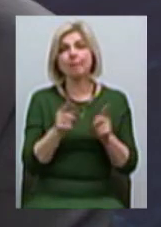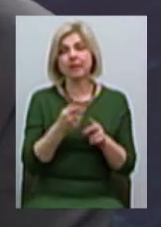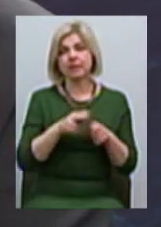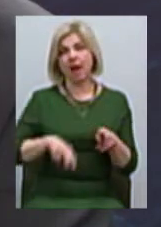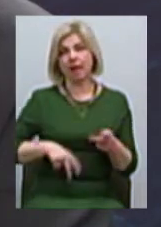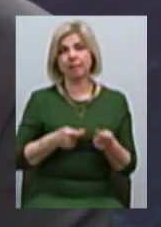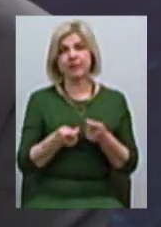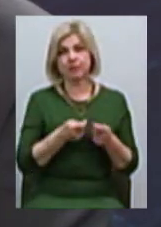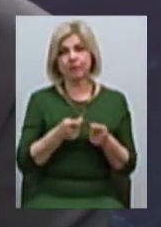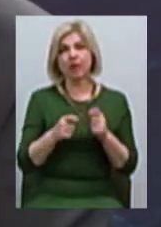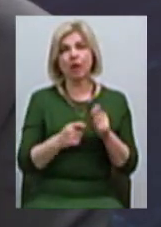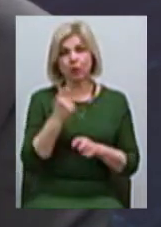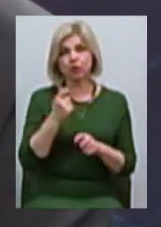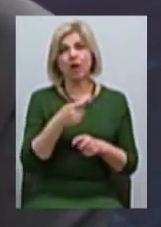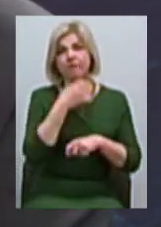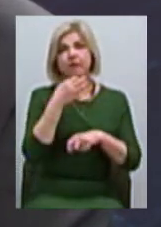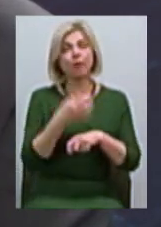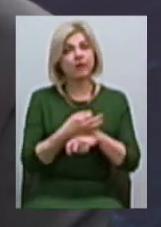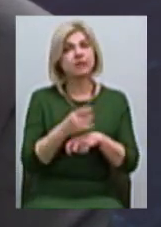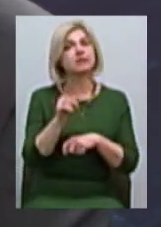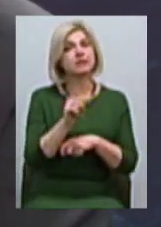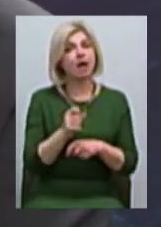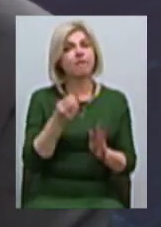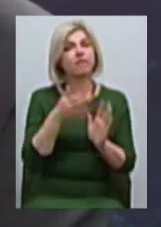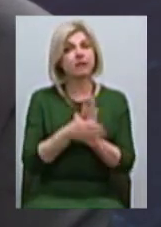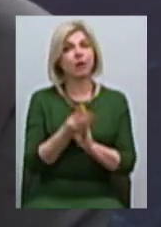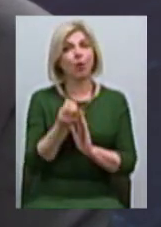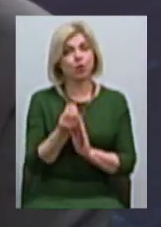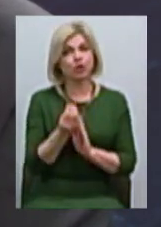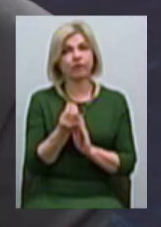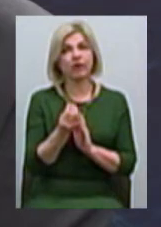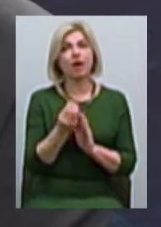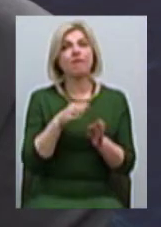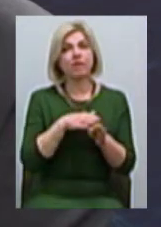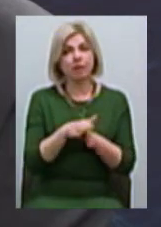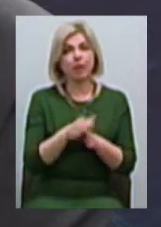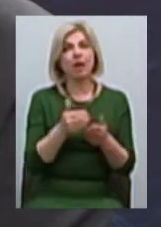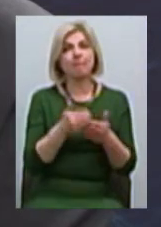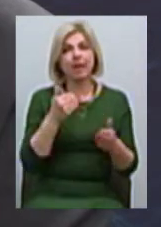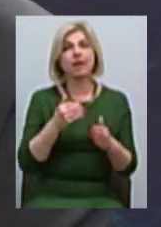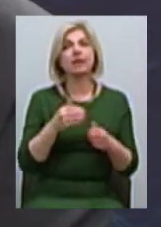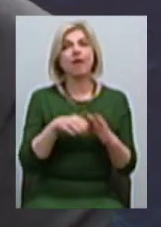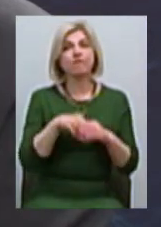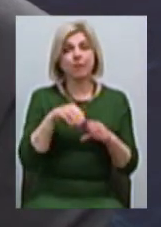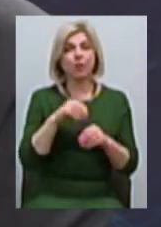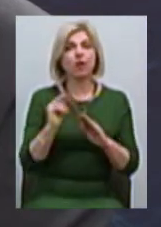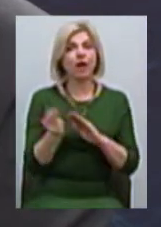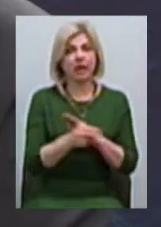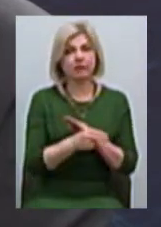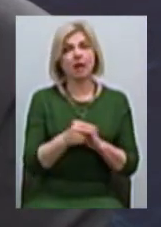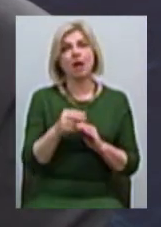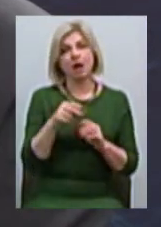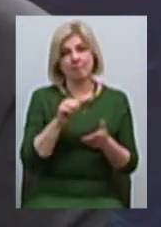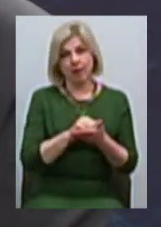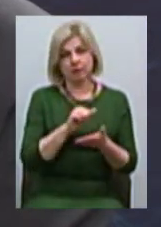адміністративне правопорушення, відповідальність за витрачення коштів, здійснення передвиборчої агітації або друкування матеріалів не